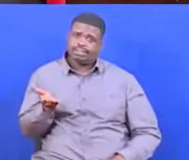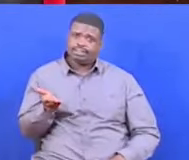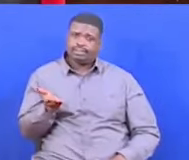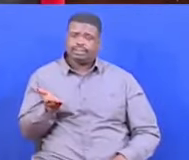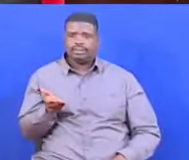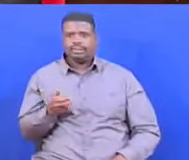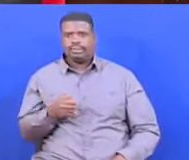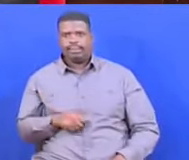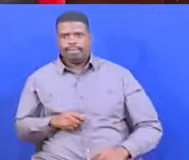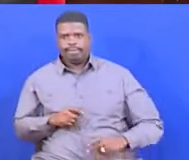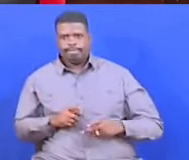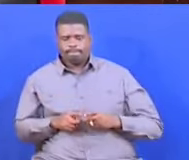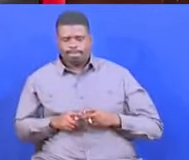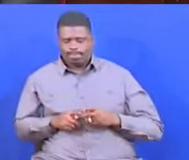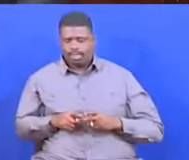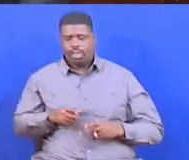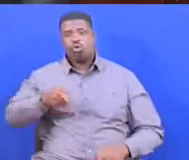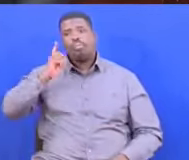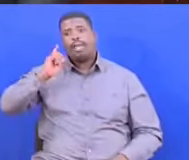nishati.